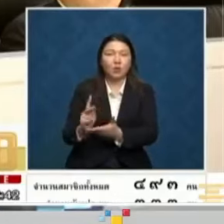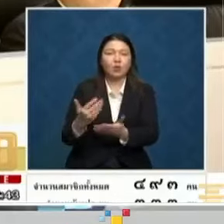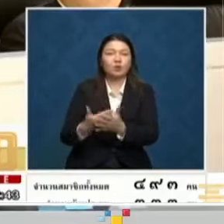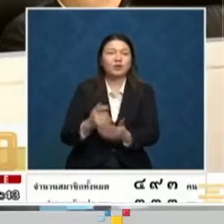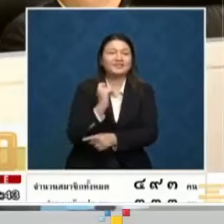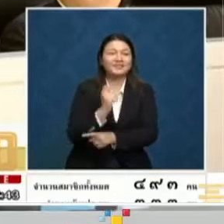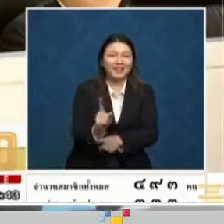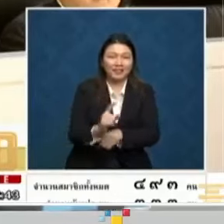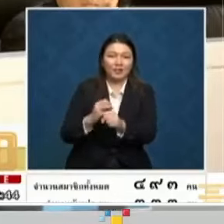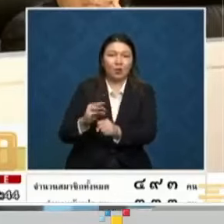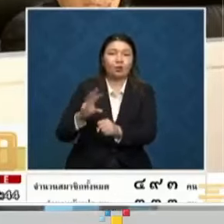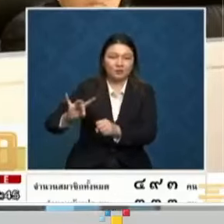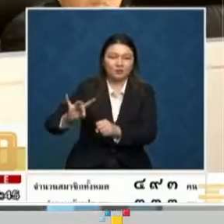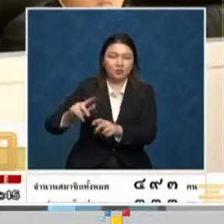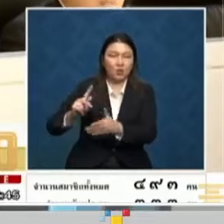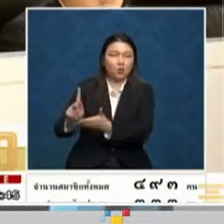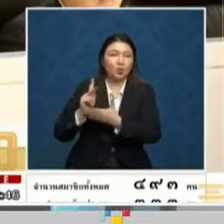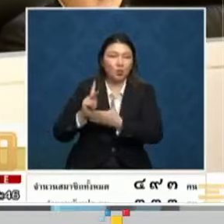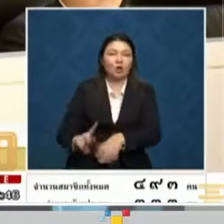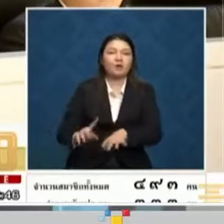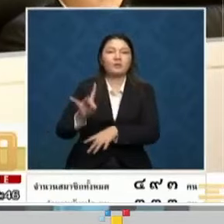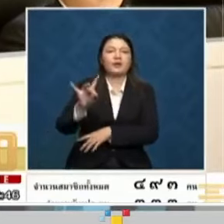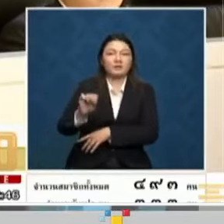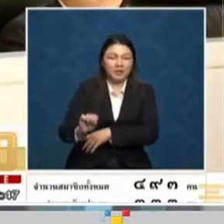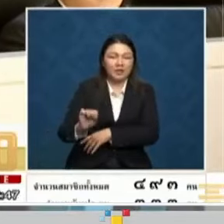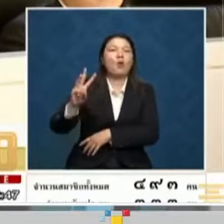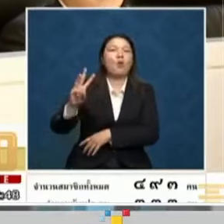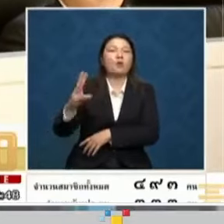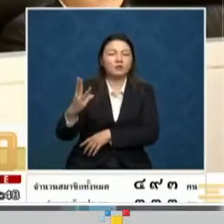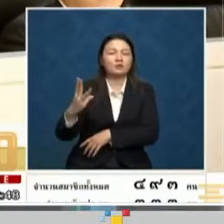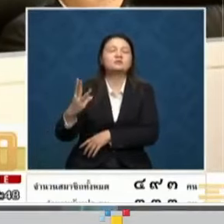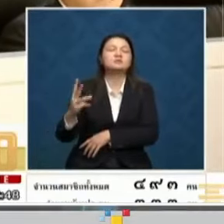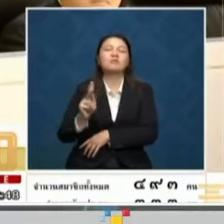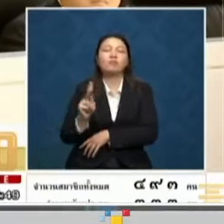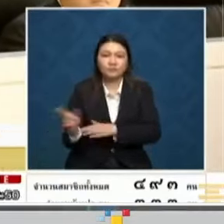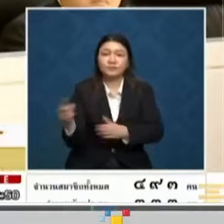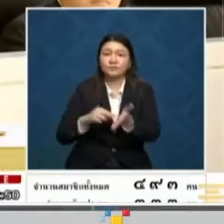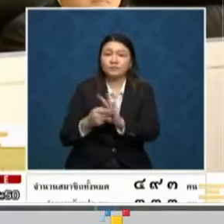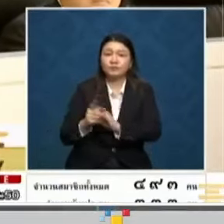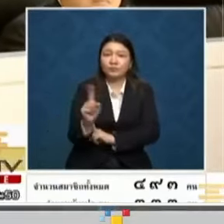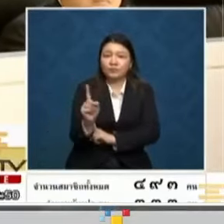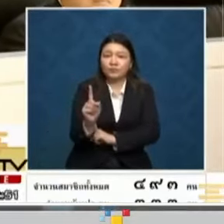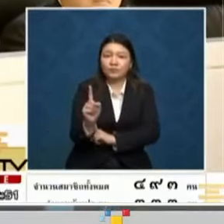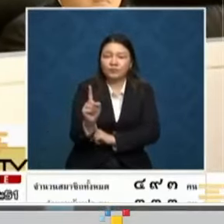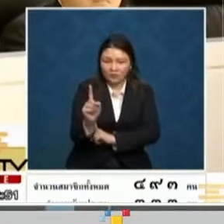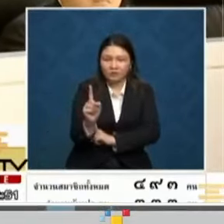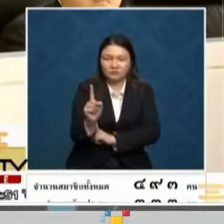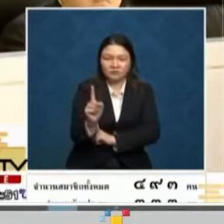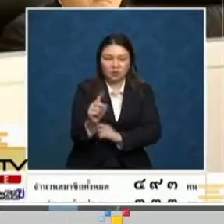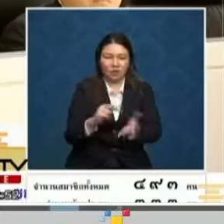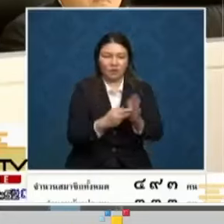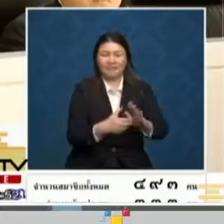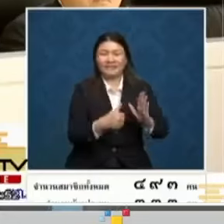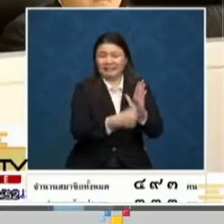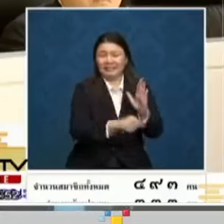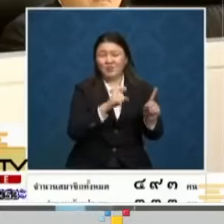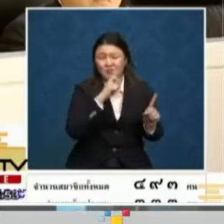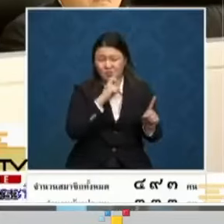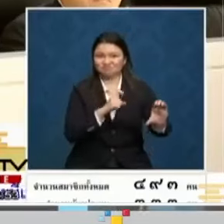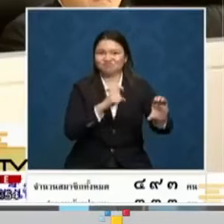ญหาจนกระทั่งมีความสุ่มเสี่ยงเงินทุกบาททุกสตางค์ของรัฐบาลที่เอามาทำเป็นงบประมาณรายจ่ายเนี่ย